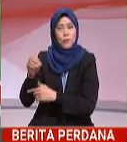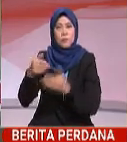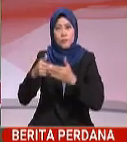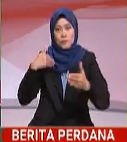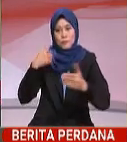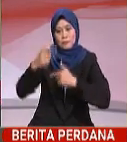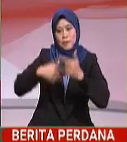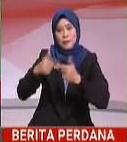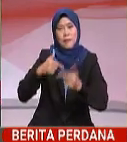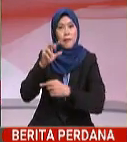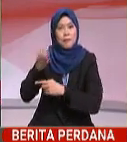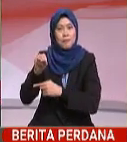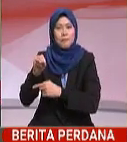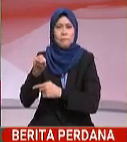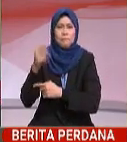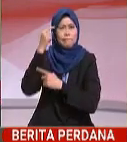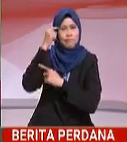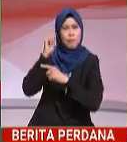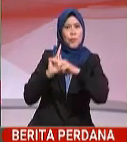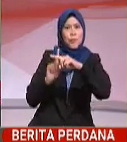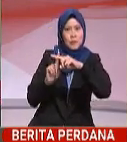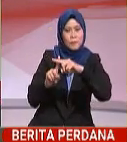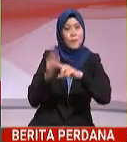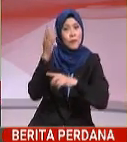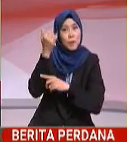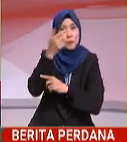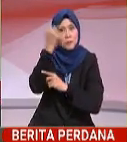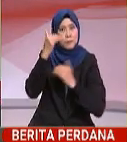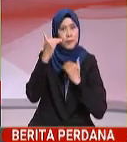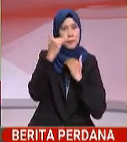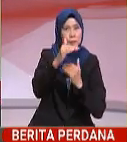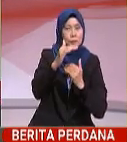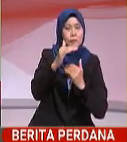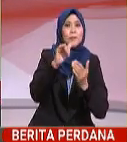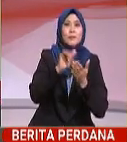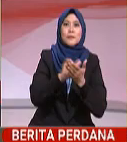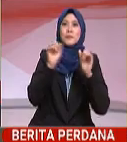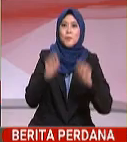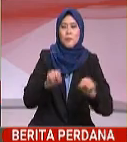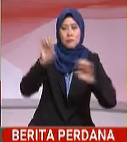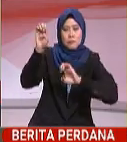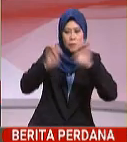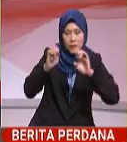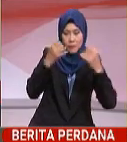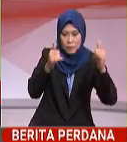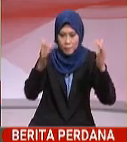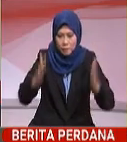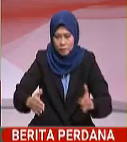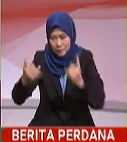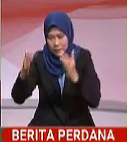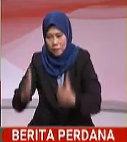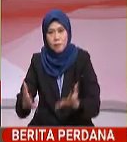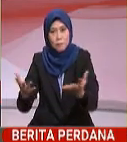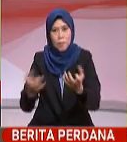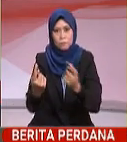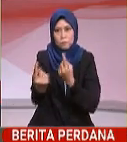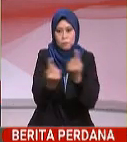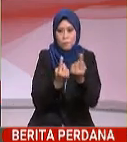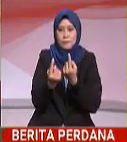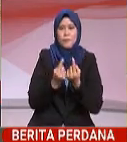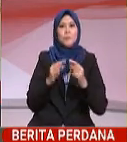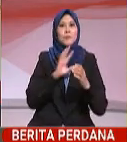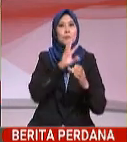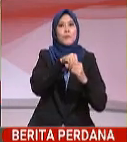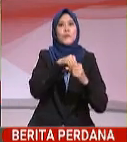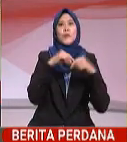M adalah sesuatu yang positif kerana dalam tempoh tersebut, dia dapat menilai pemain-pemain yang mahu dipanggil ke dalam